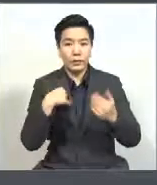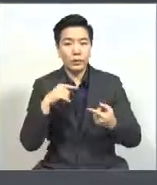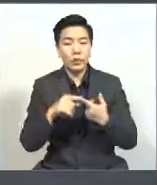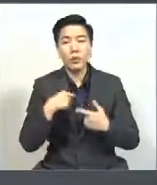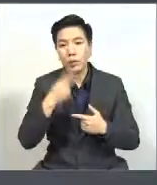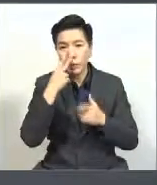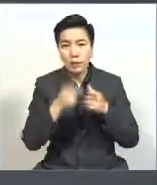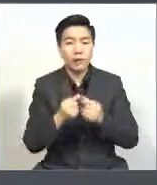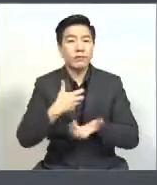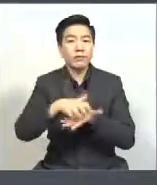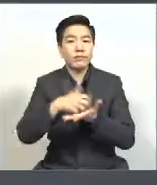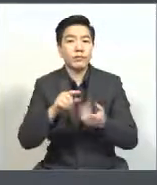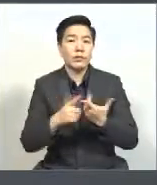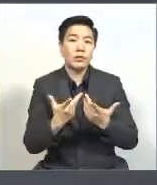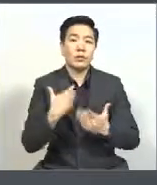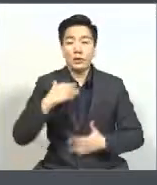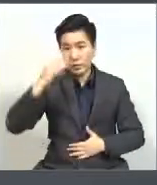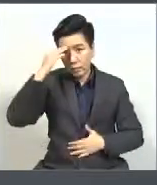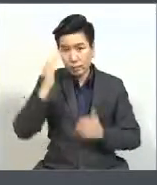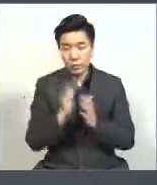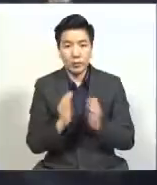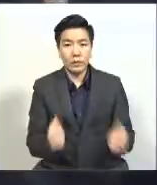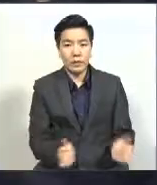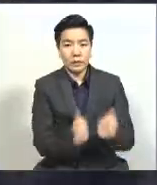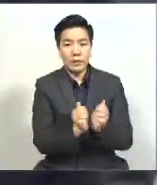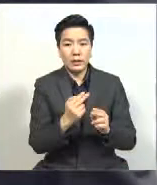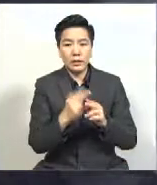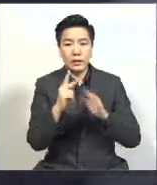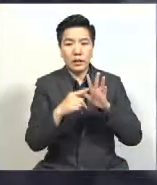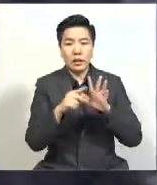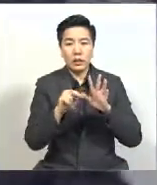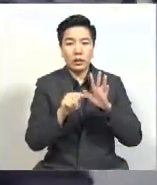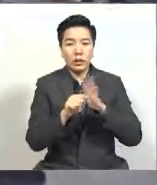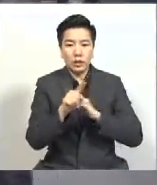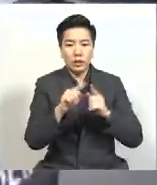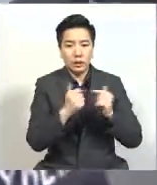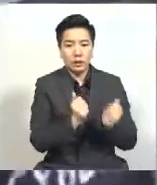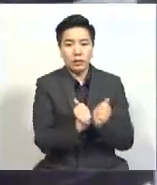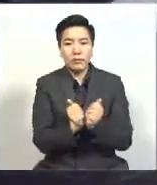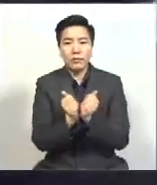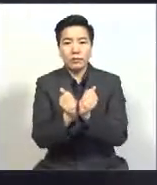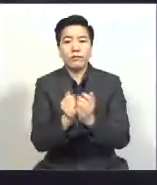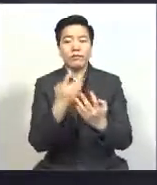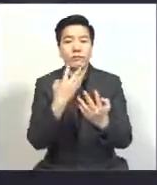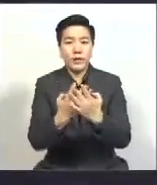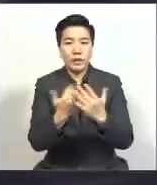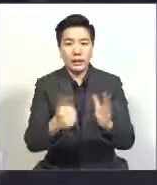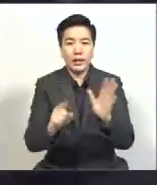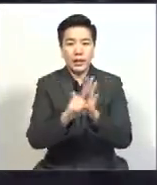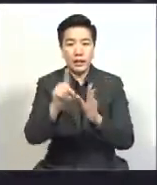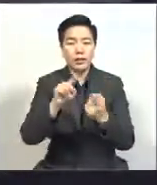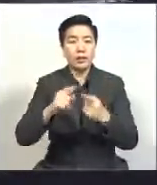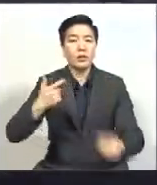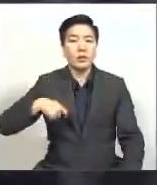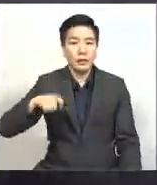ไปดูเรื่องของคดีความกันก่อนนะครับเมื่อวานนี้เนี่ยตำรวจได้คุมตัวนายการพงประภาพันธ์ไปฝากขังผลัดแรกนะครับที่ศ